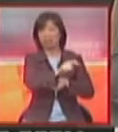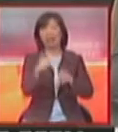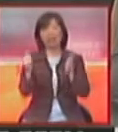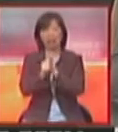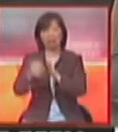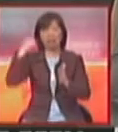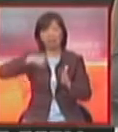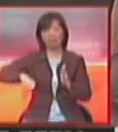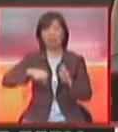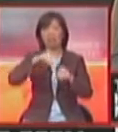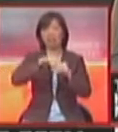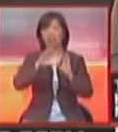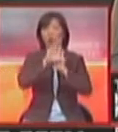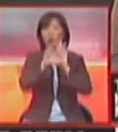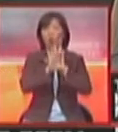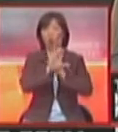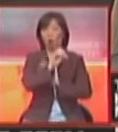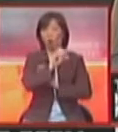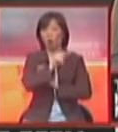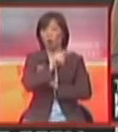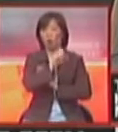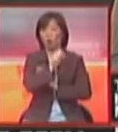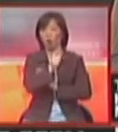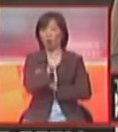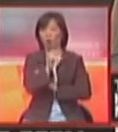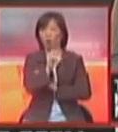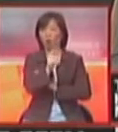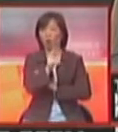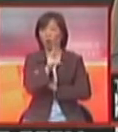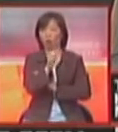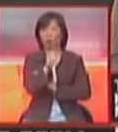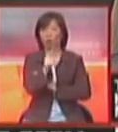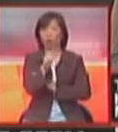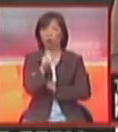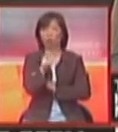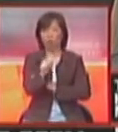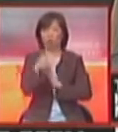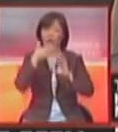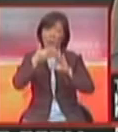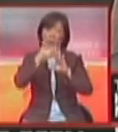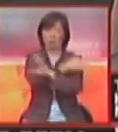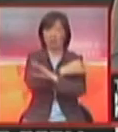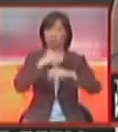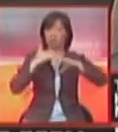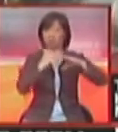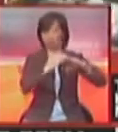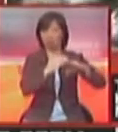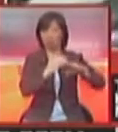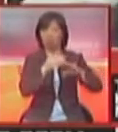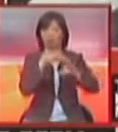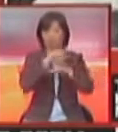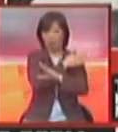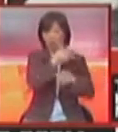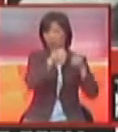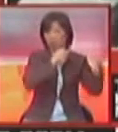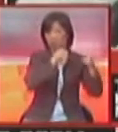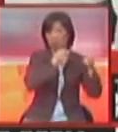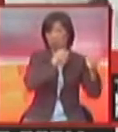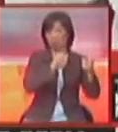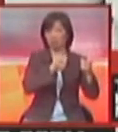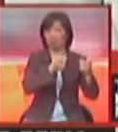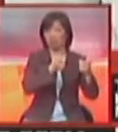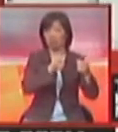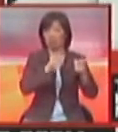batas, no? Ang tawag dyan ay prior restraint at yan ay lumalabag sa freedom of the press o yung